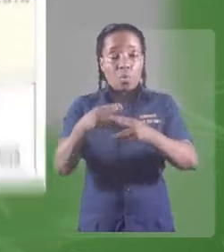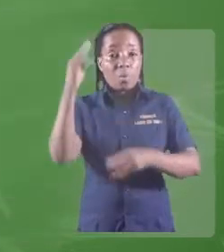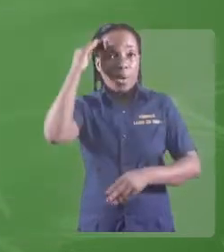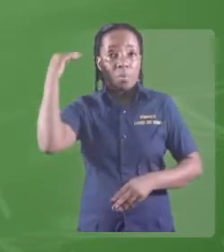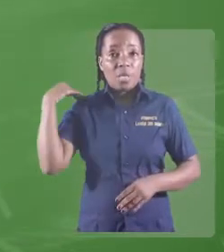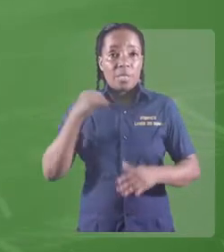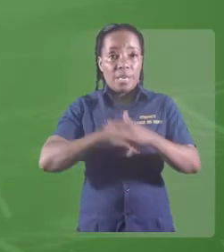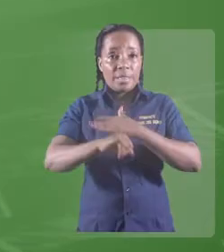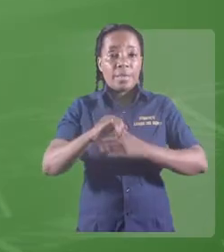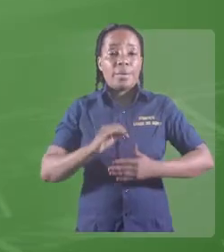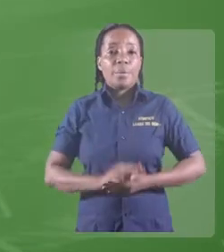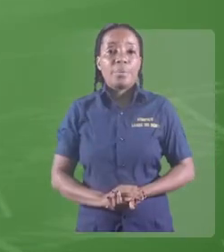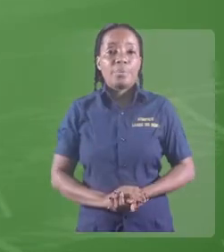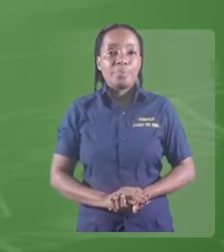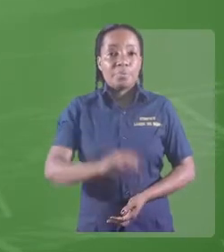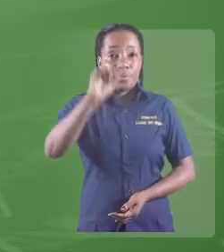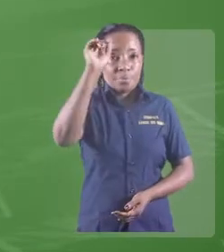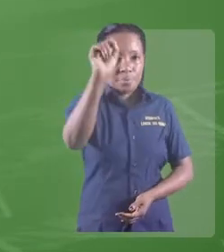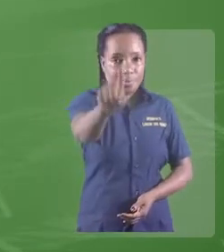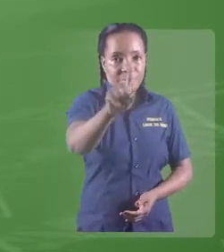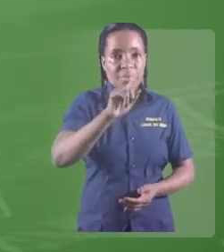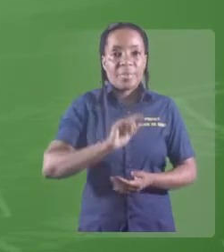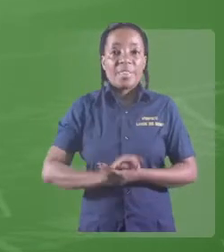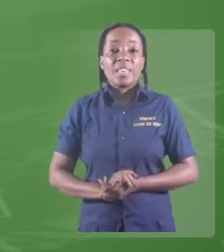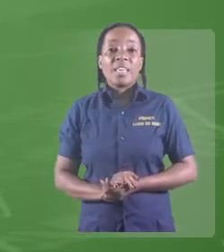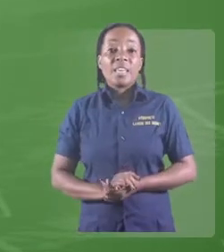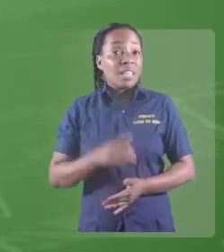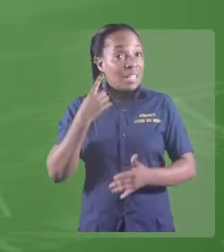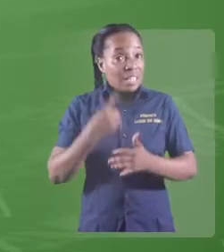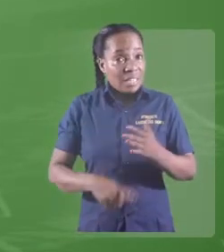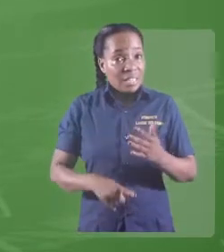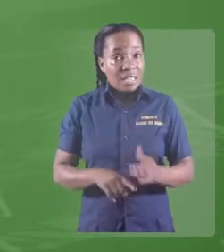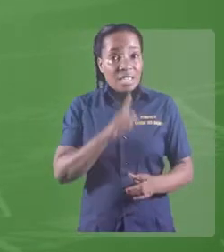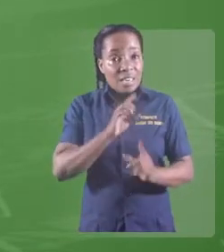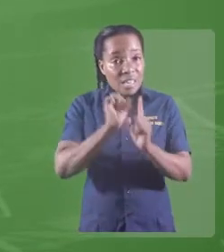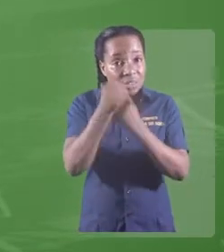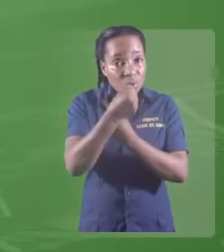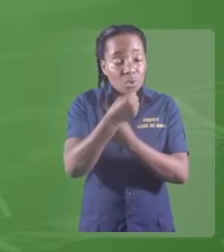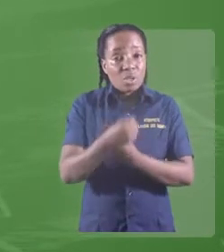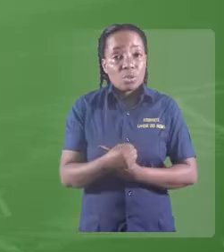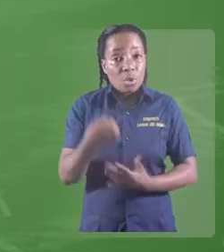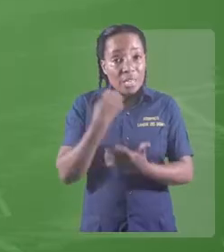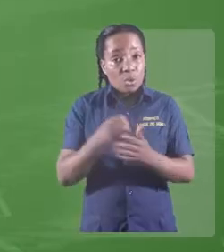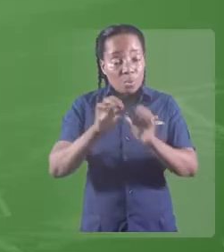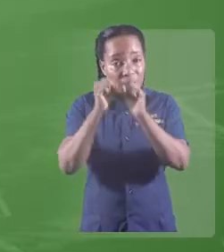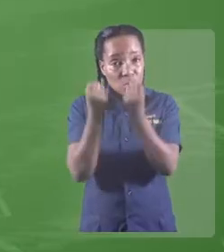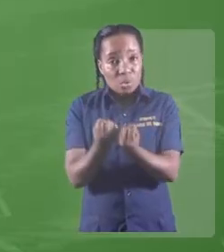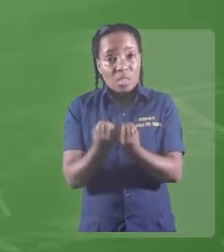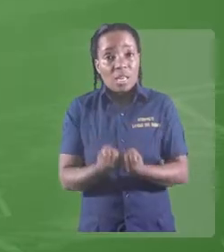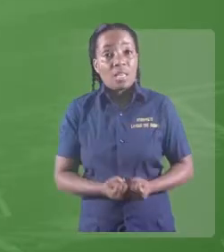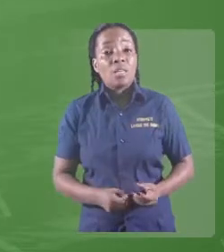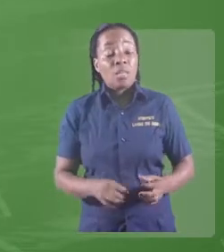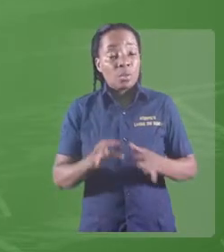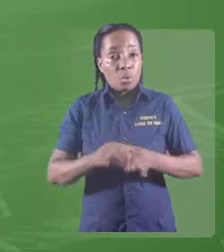l'Intérieur. Quelle est donc la situation économique et sociale de l'Algérie à